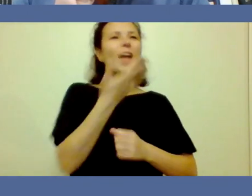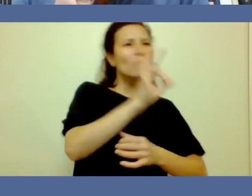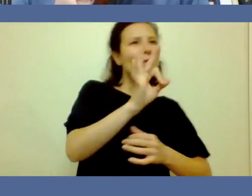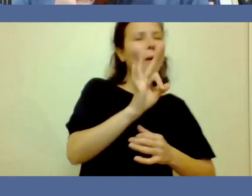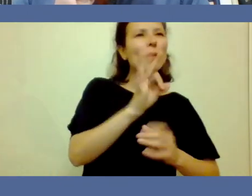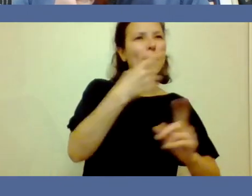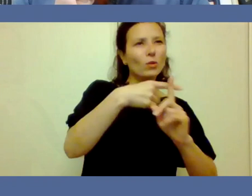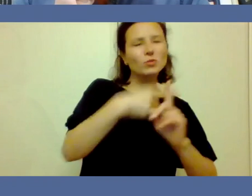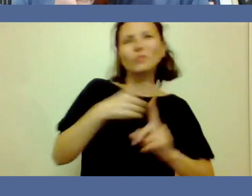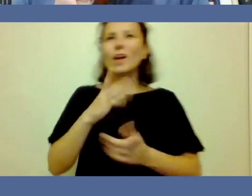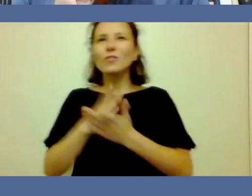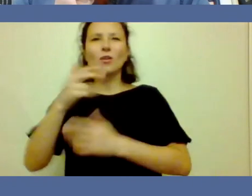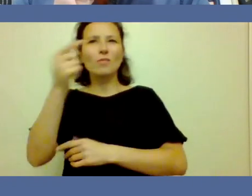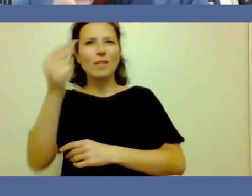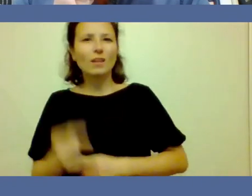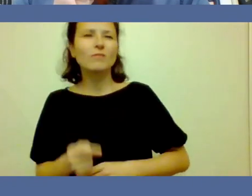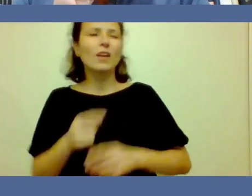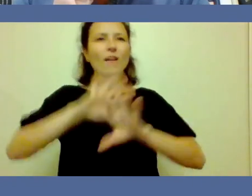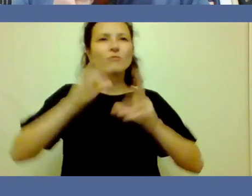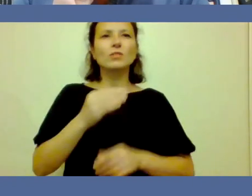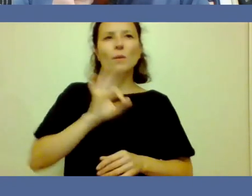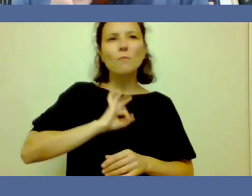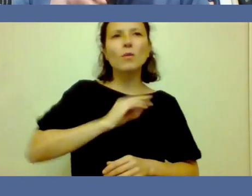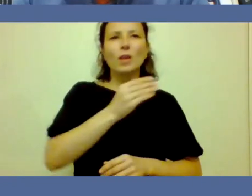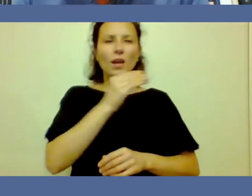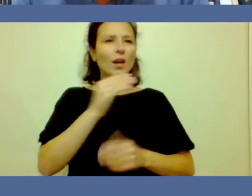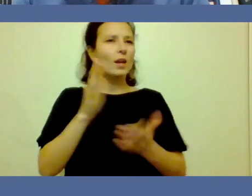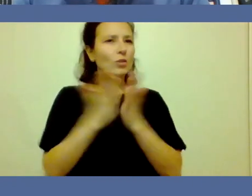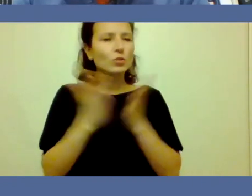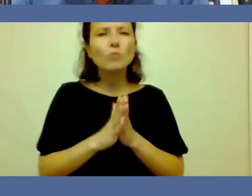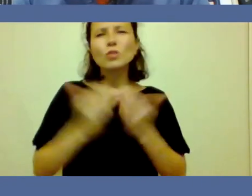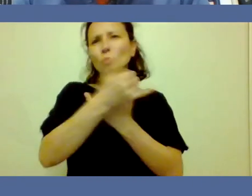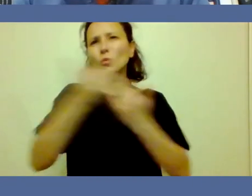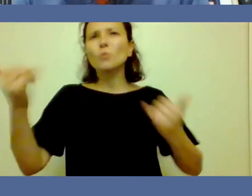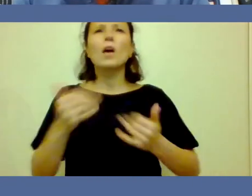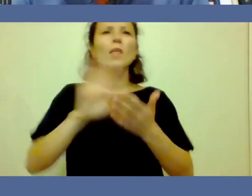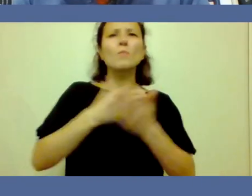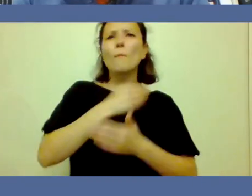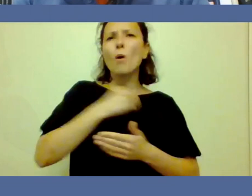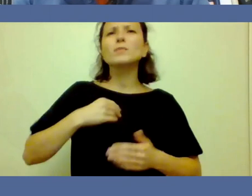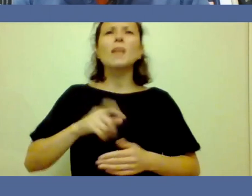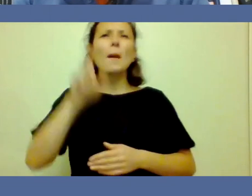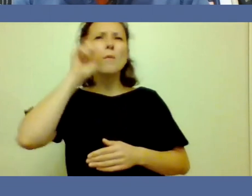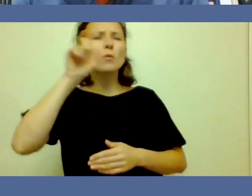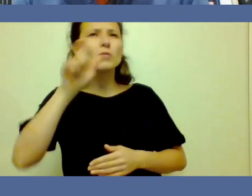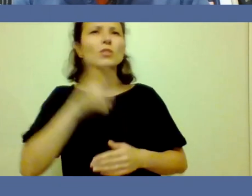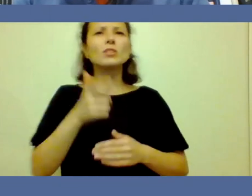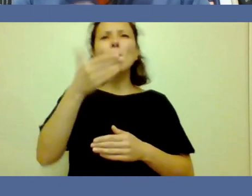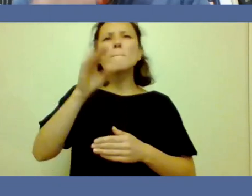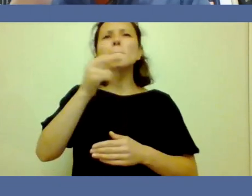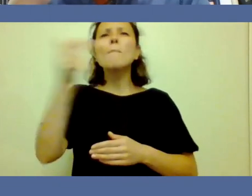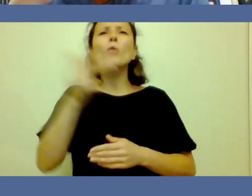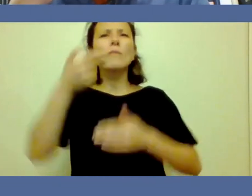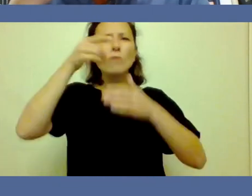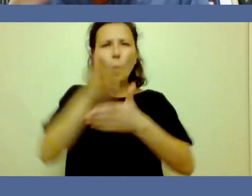moje książki jakby i Polskie Morderczynie, i Zbrodnia Niedoskonała, i Motyw Ukryty jakby o tym opowiadają, więc to